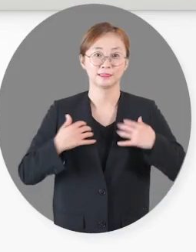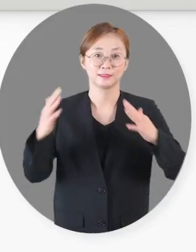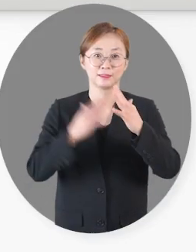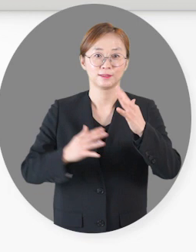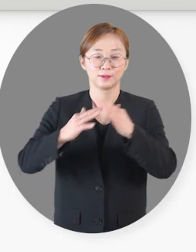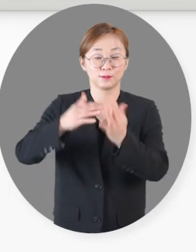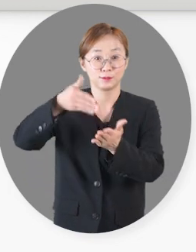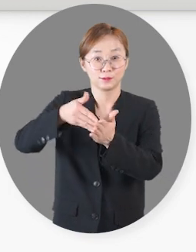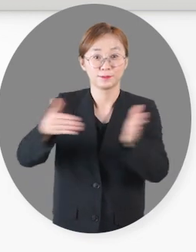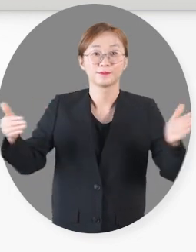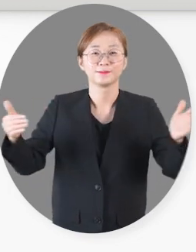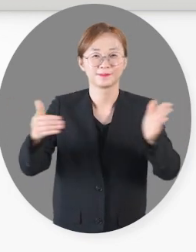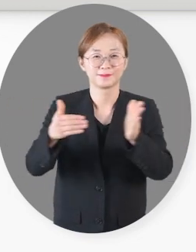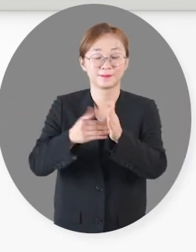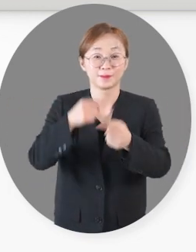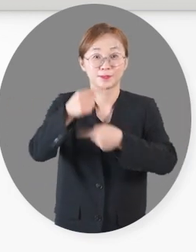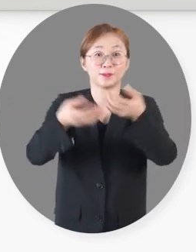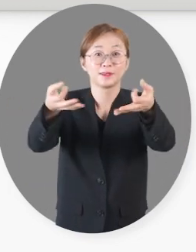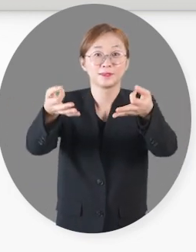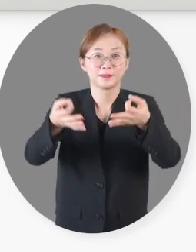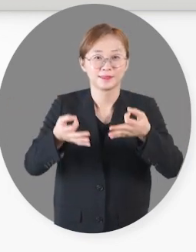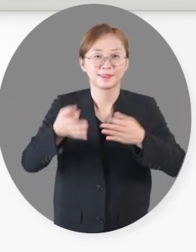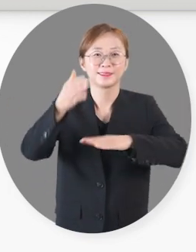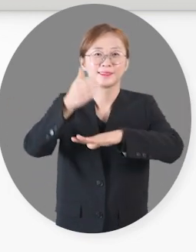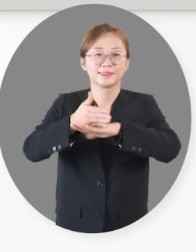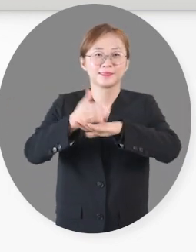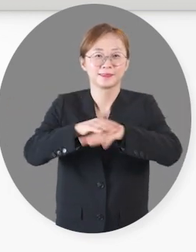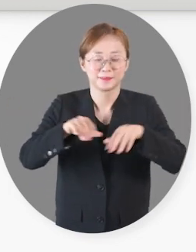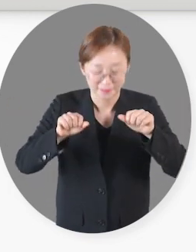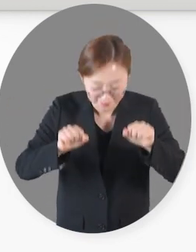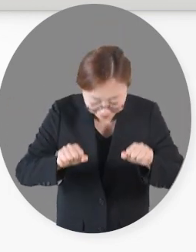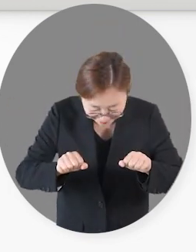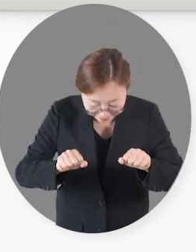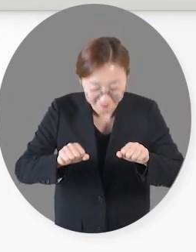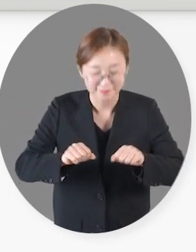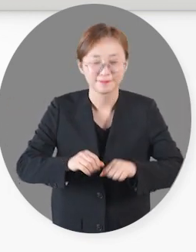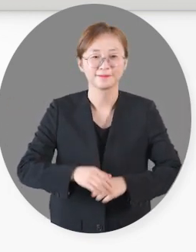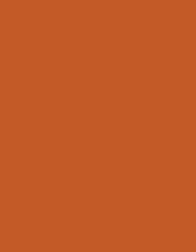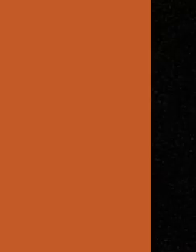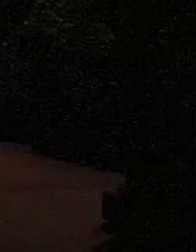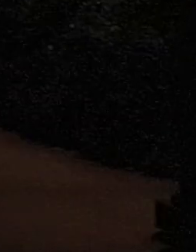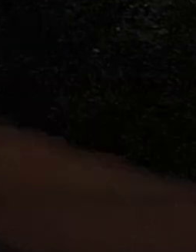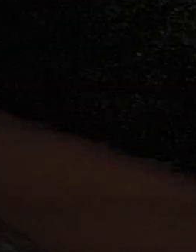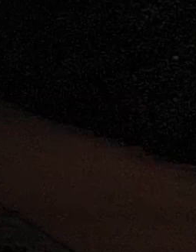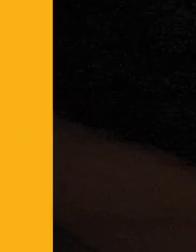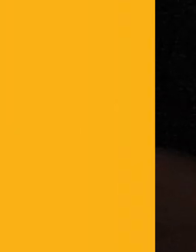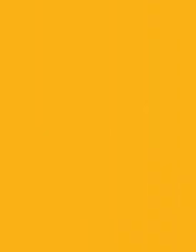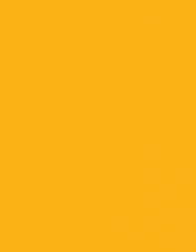신바람 공주뉴스 마칩니다. 오늘도 함께해 주신 시민 여러분 고맙습니다.